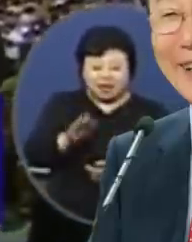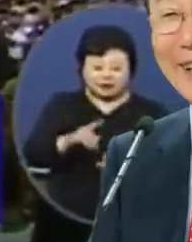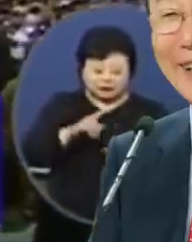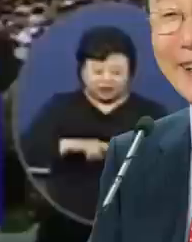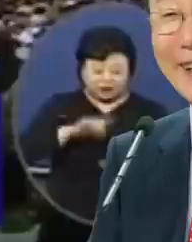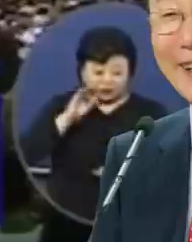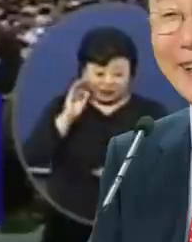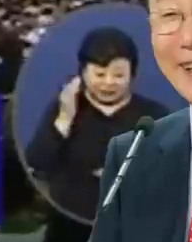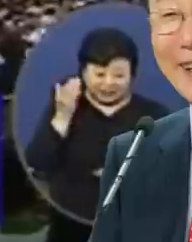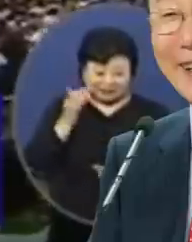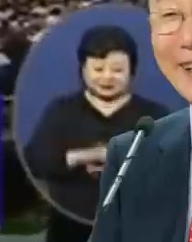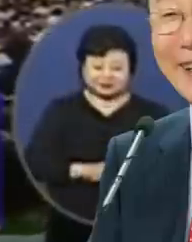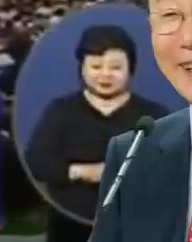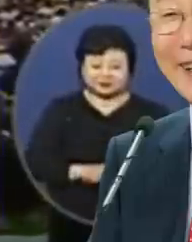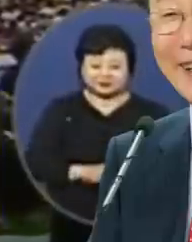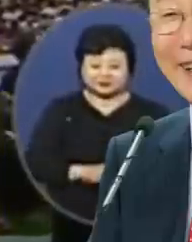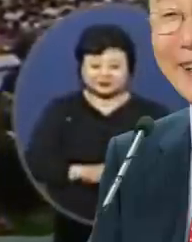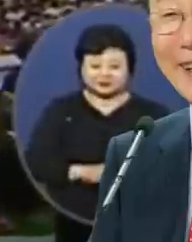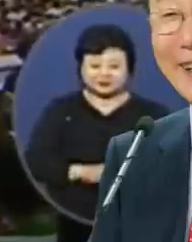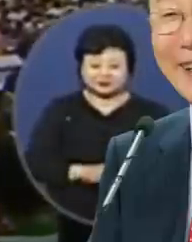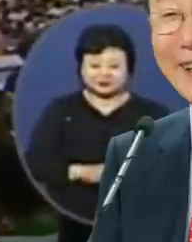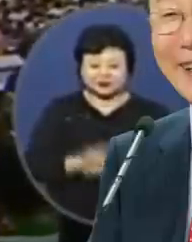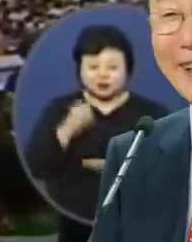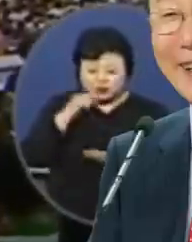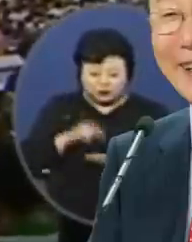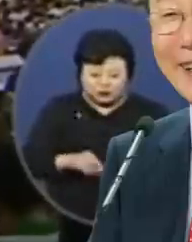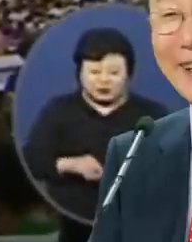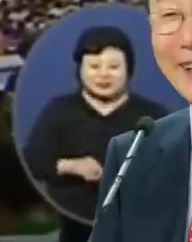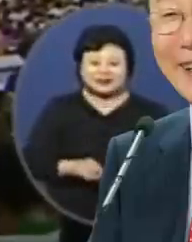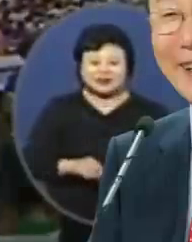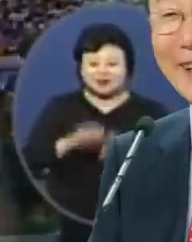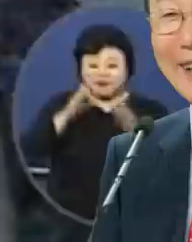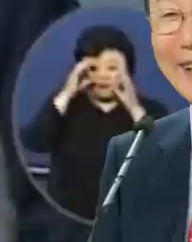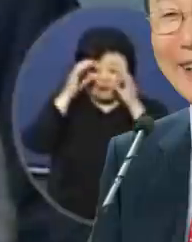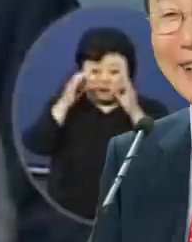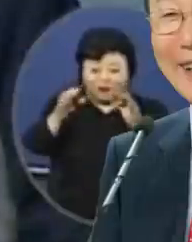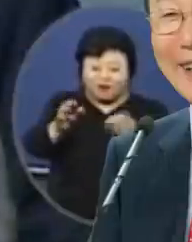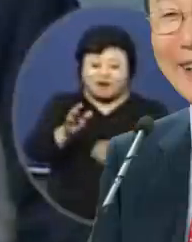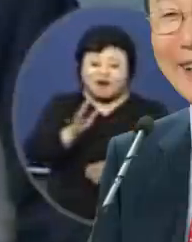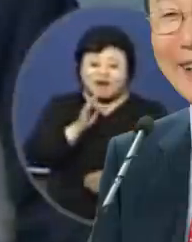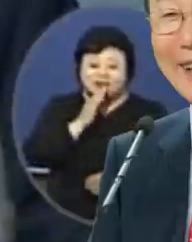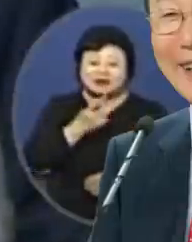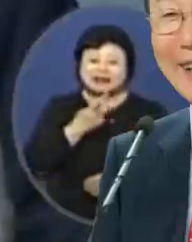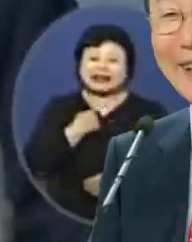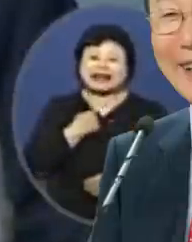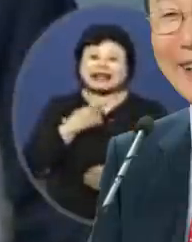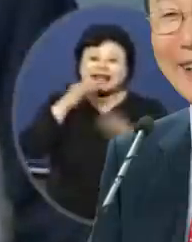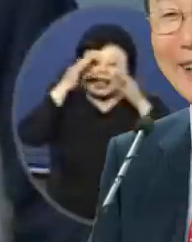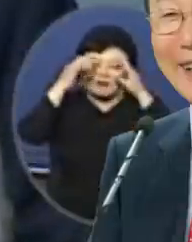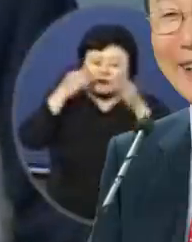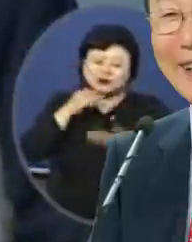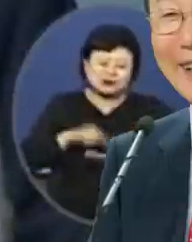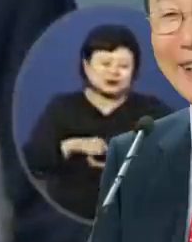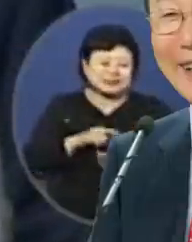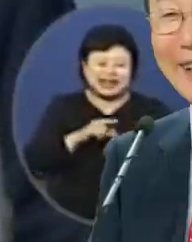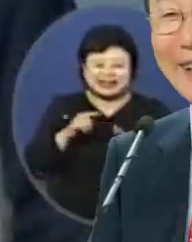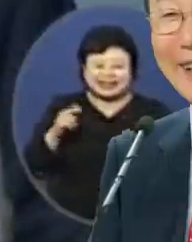그대로 되리라. 아, 쉽게 보이지요. 근데 실제로 내가 당해보면 안 쉽단